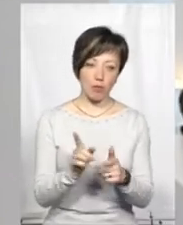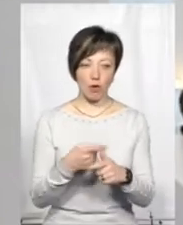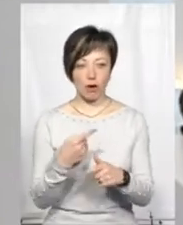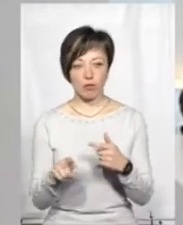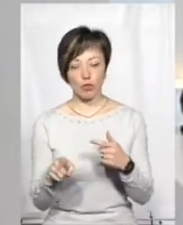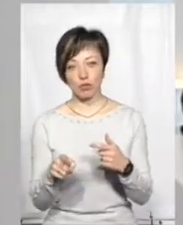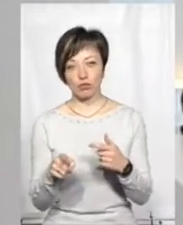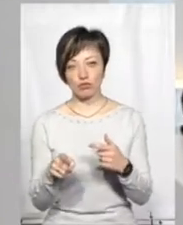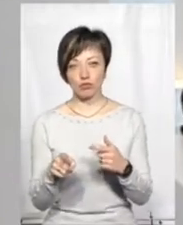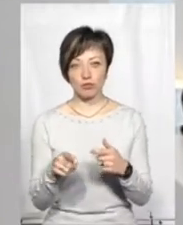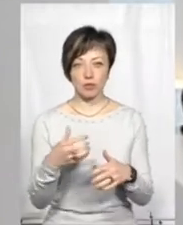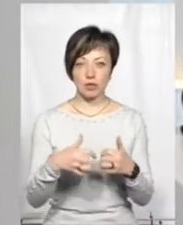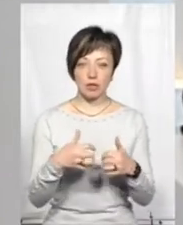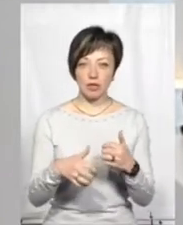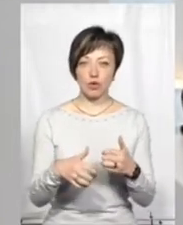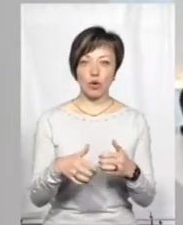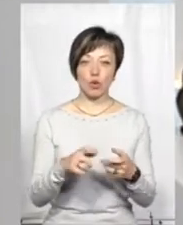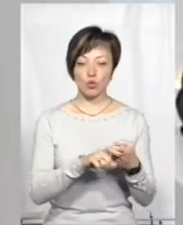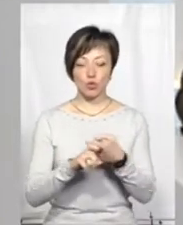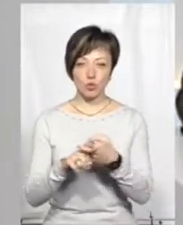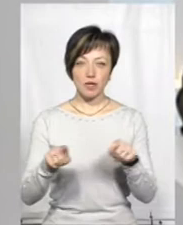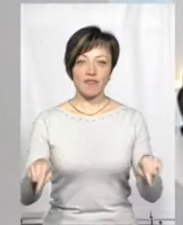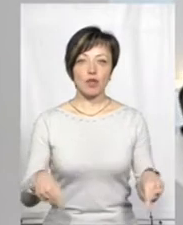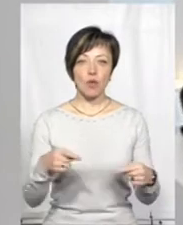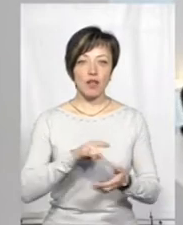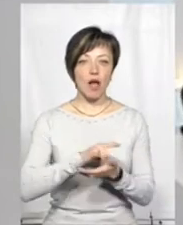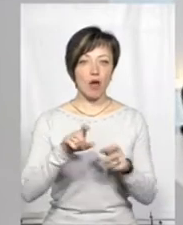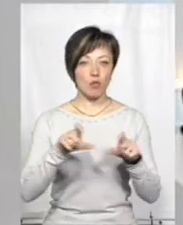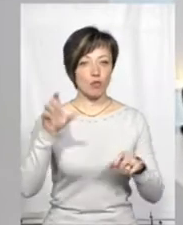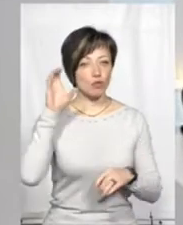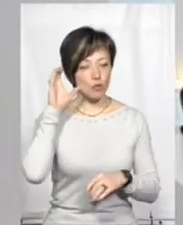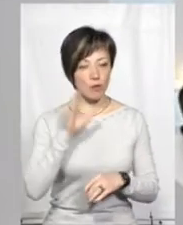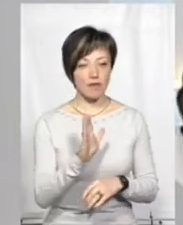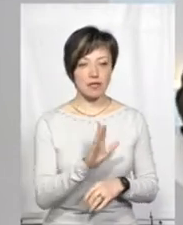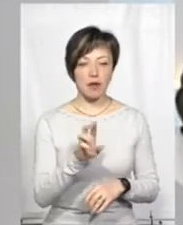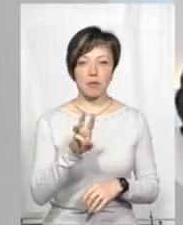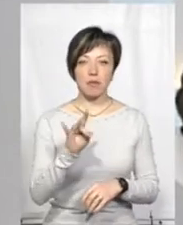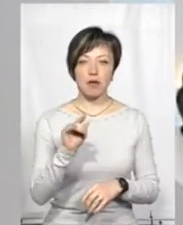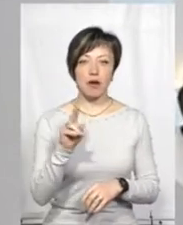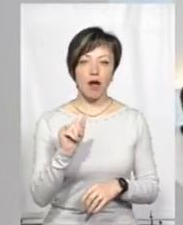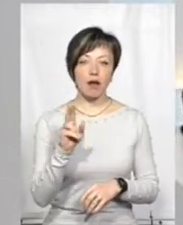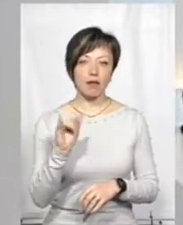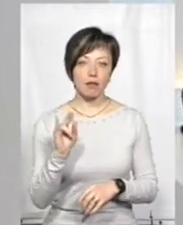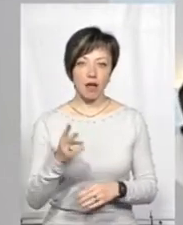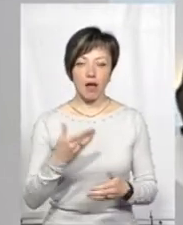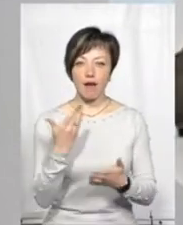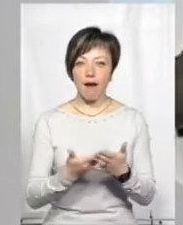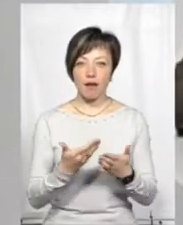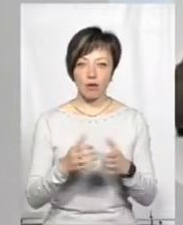опосередковано стосуються відновлення аеропорту. Послухаємо Василя Міракіна, радника